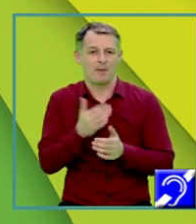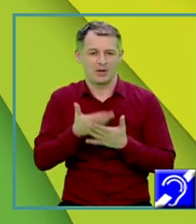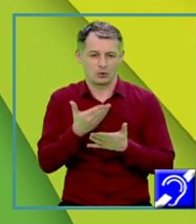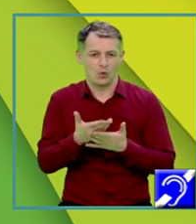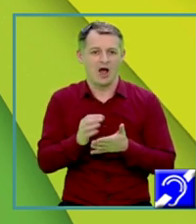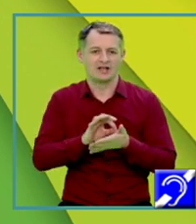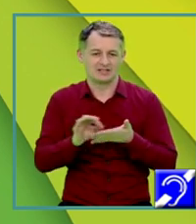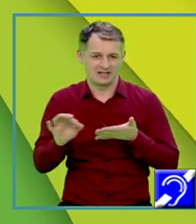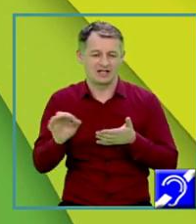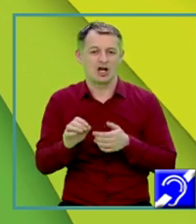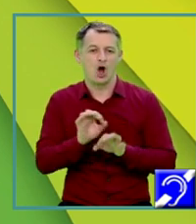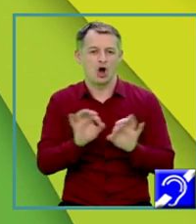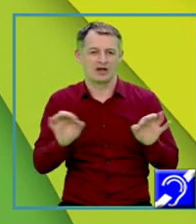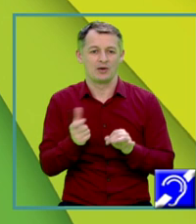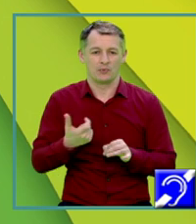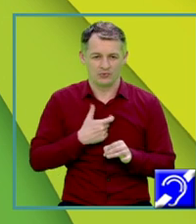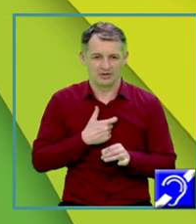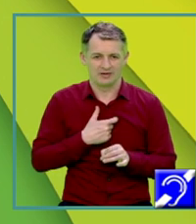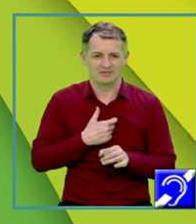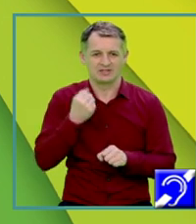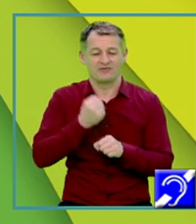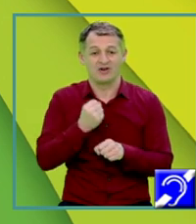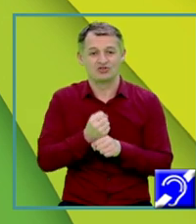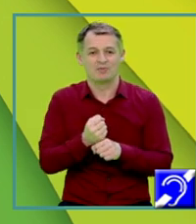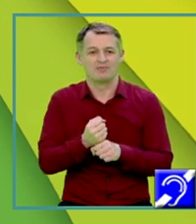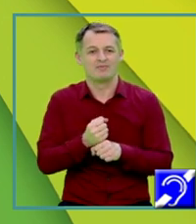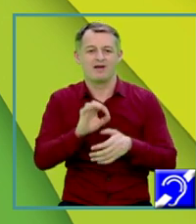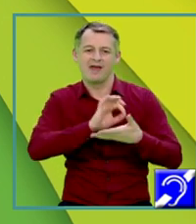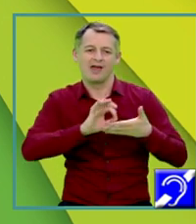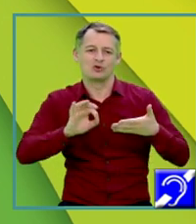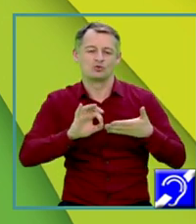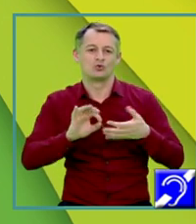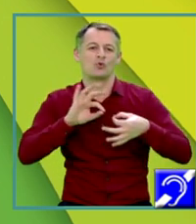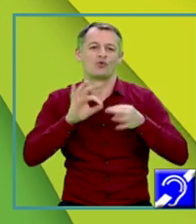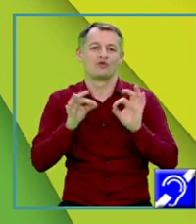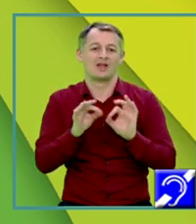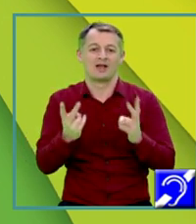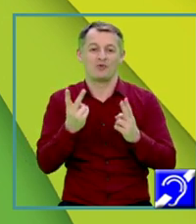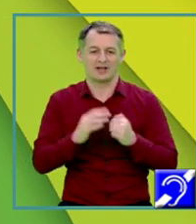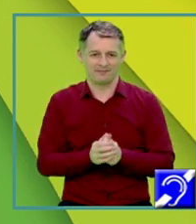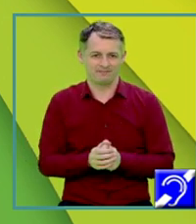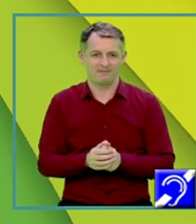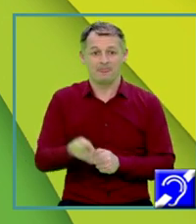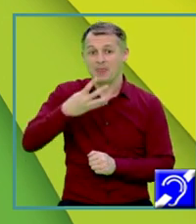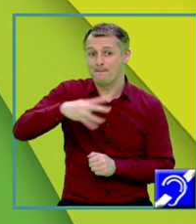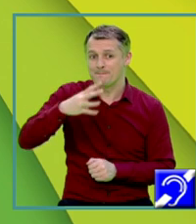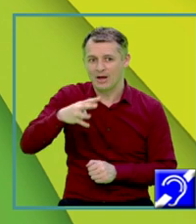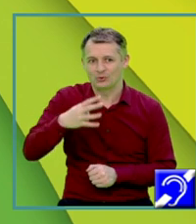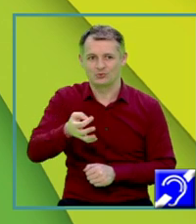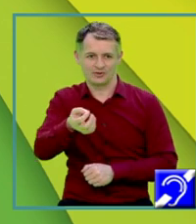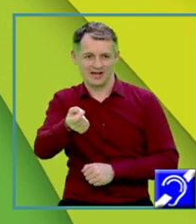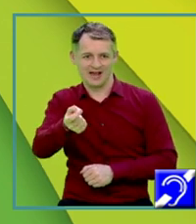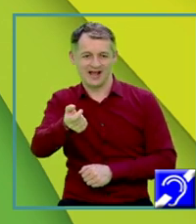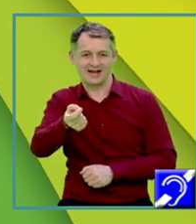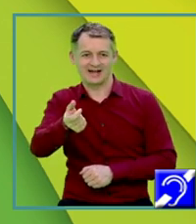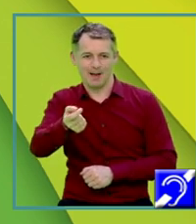problemei corect, putem să subliniem în enunțul problemei termenii cheie, și anume 400 grame